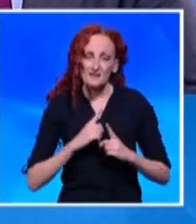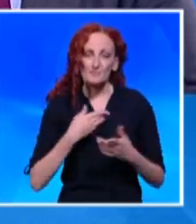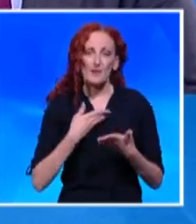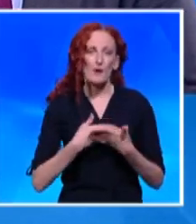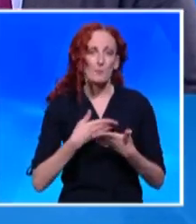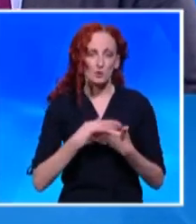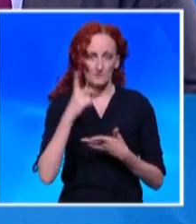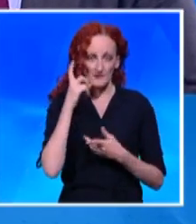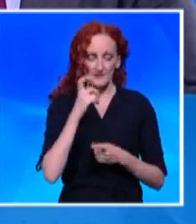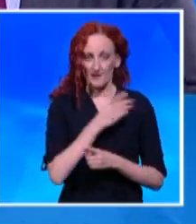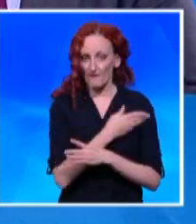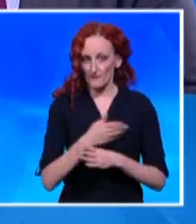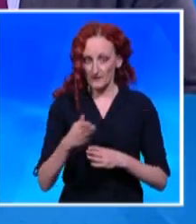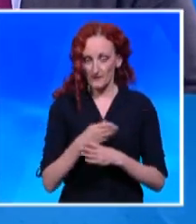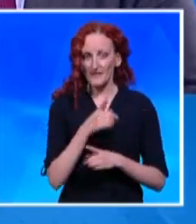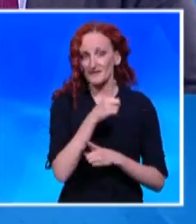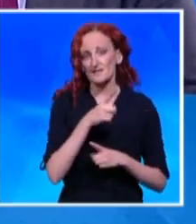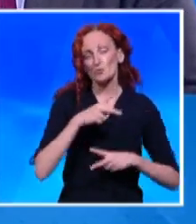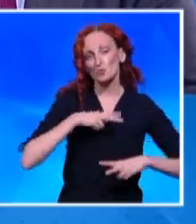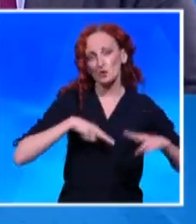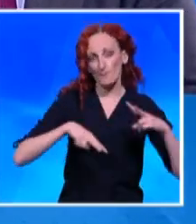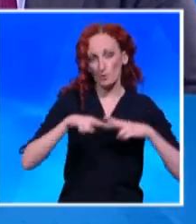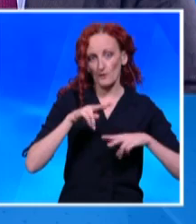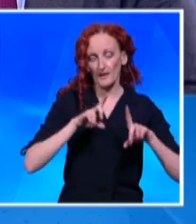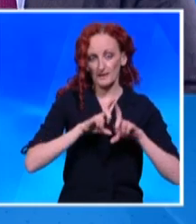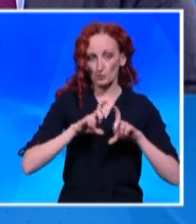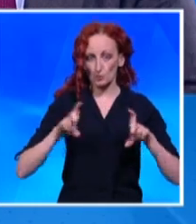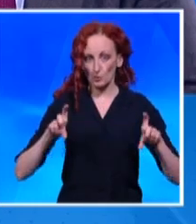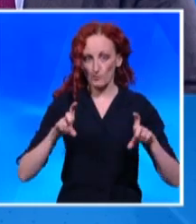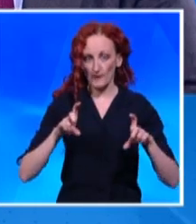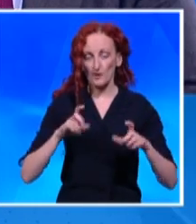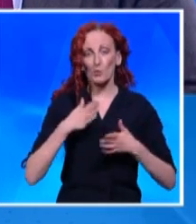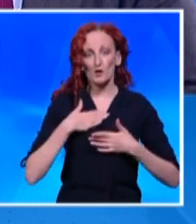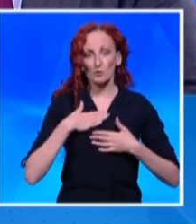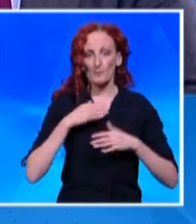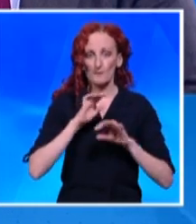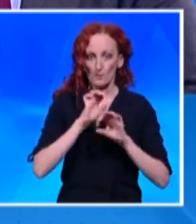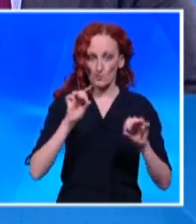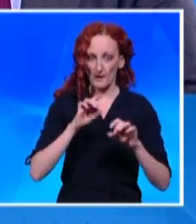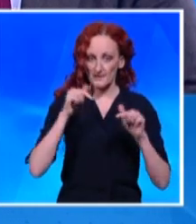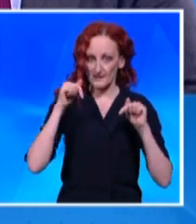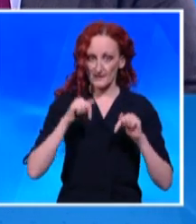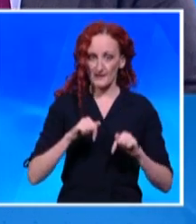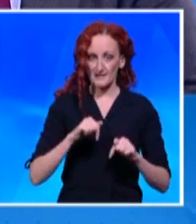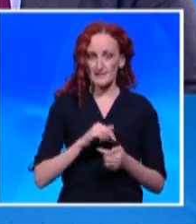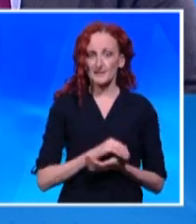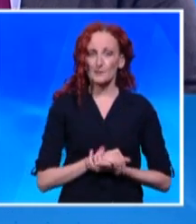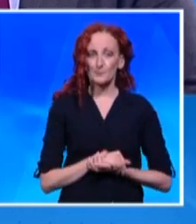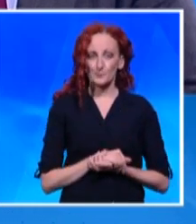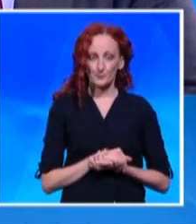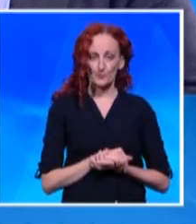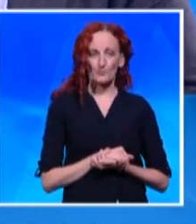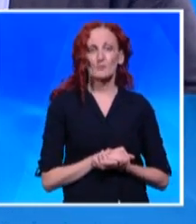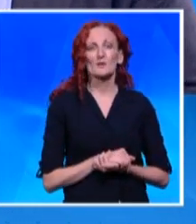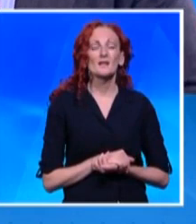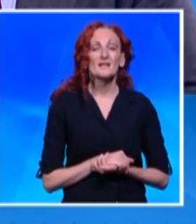които бяха проверени, което имам като информация от днеска, са